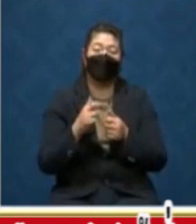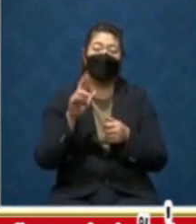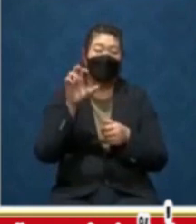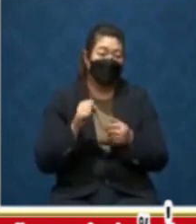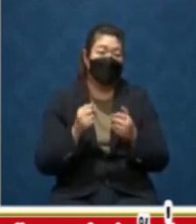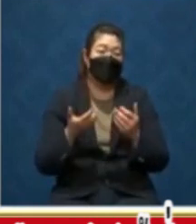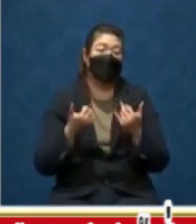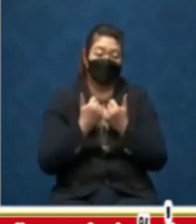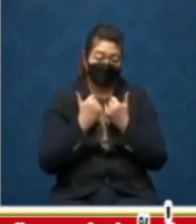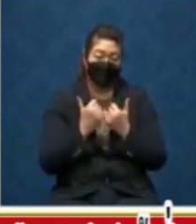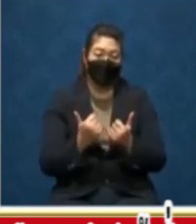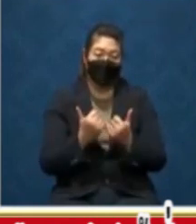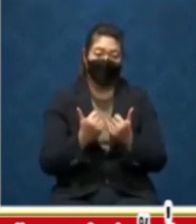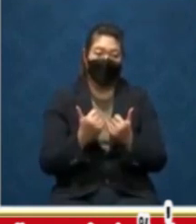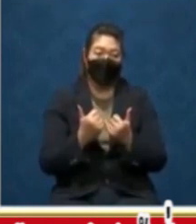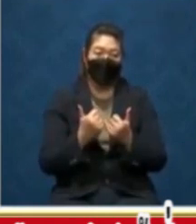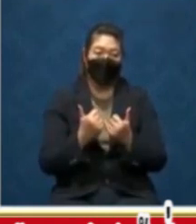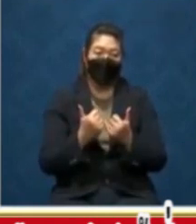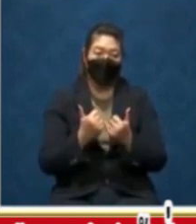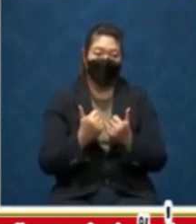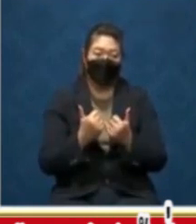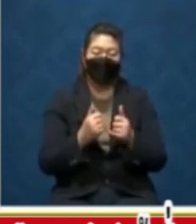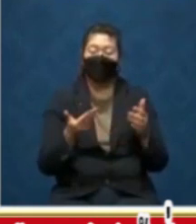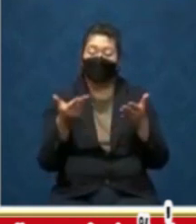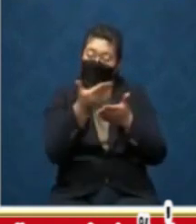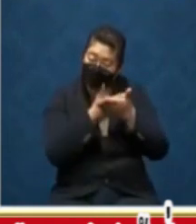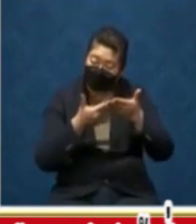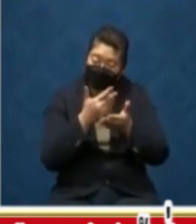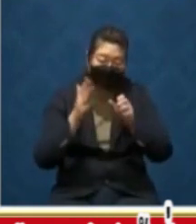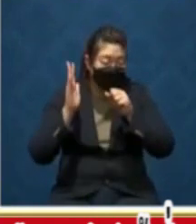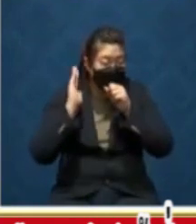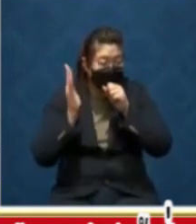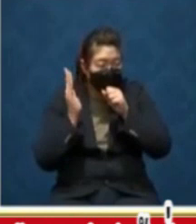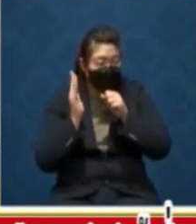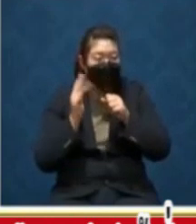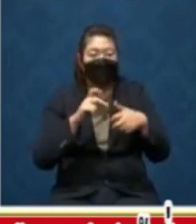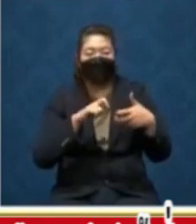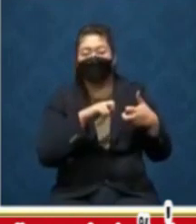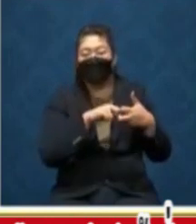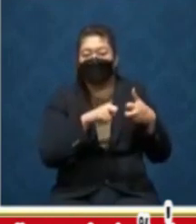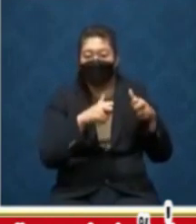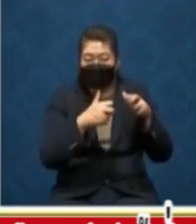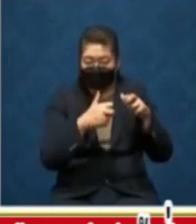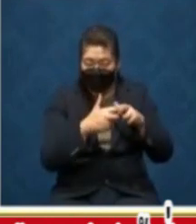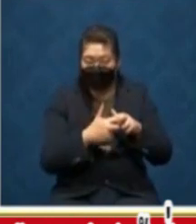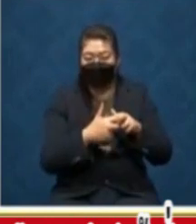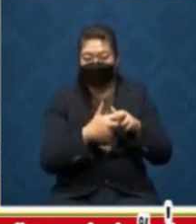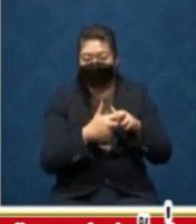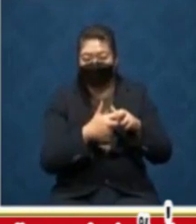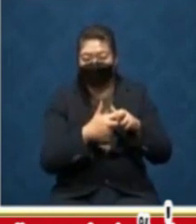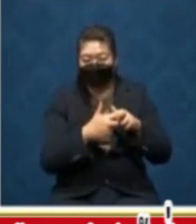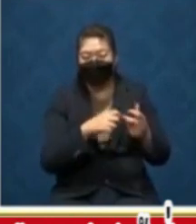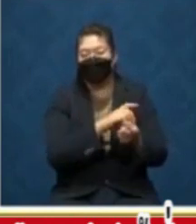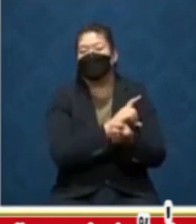ได้ทำหน้าที่เป็นทางออกแล้วทำหน้าที่หรือรับสนองต่อปัญหา